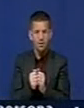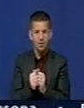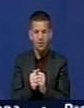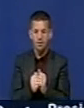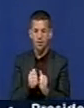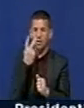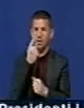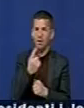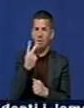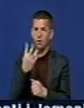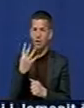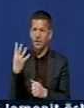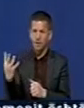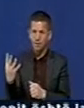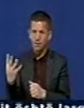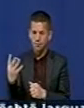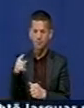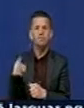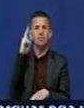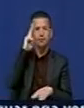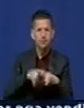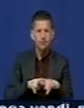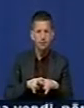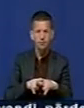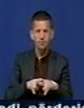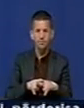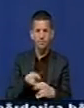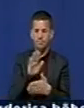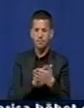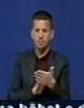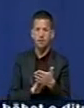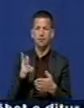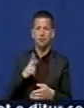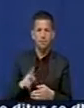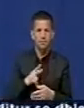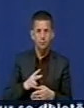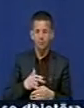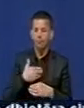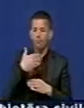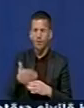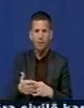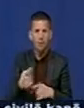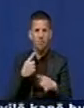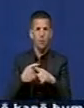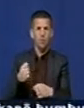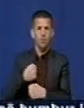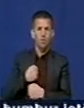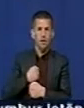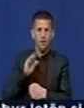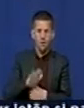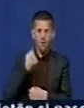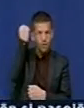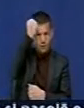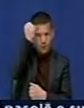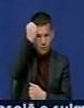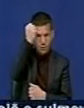rezolutën 1244, e cila vendosi për një prani civile e më pastaj edhe ushtarake në vendin